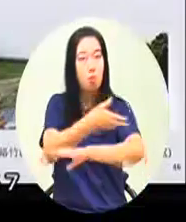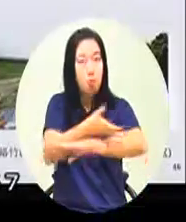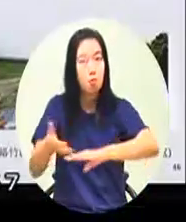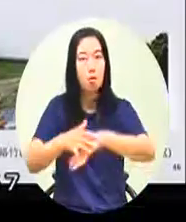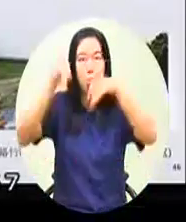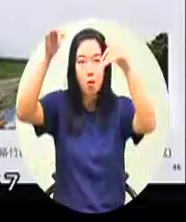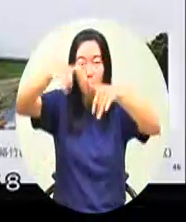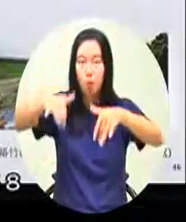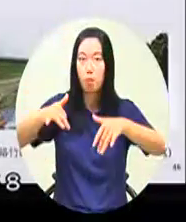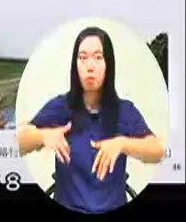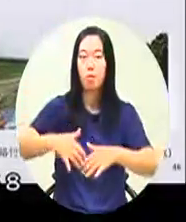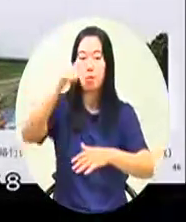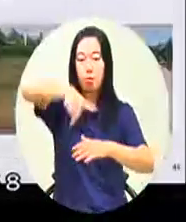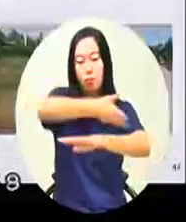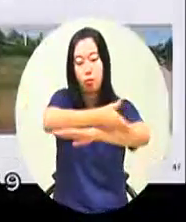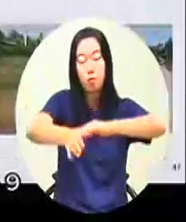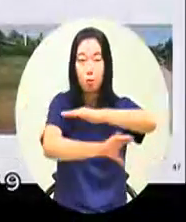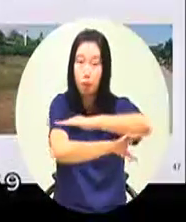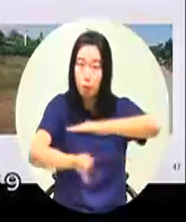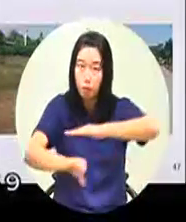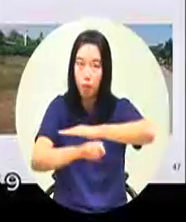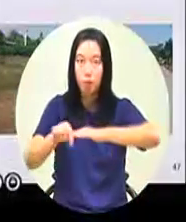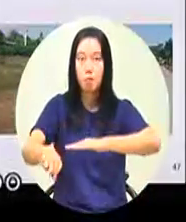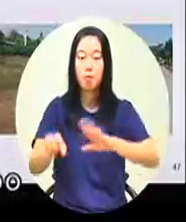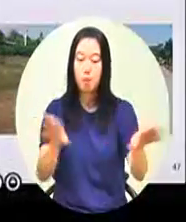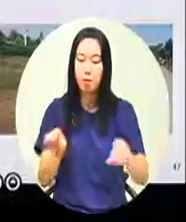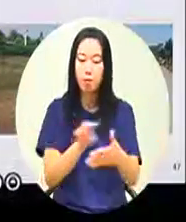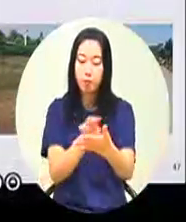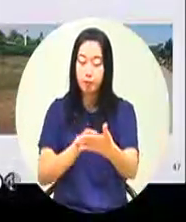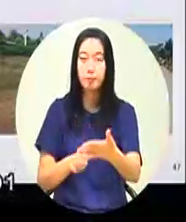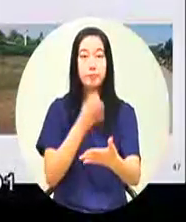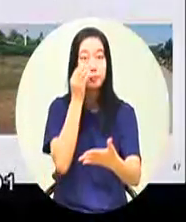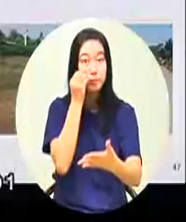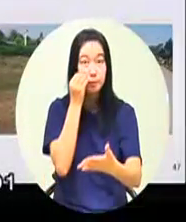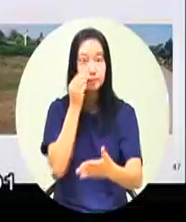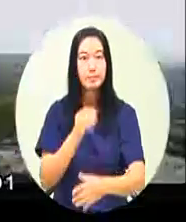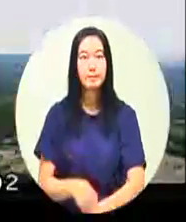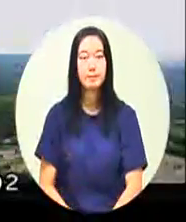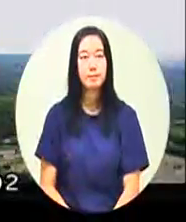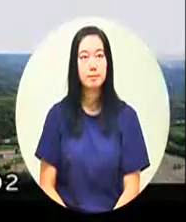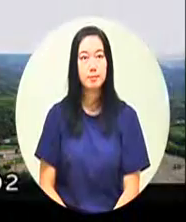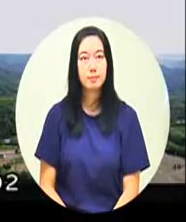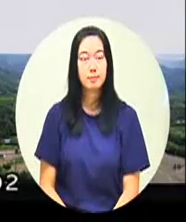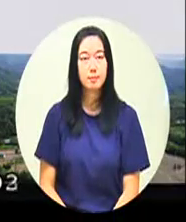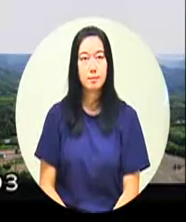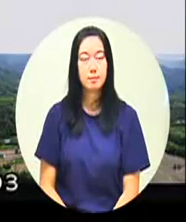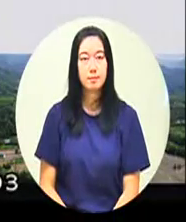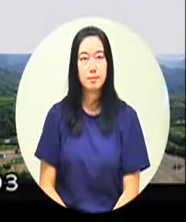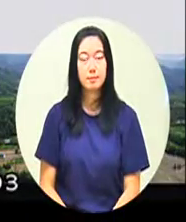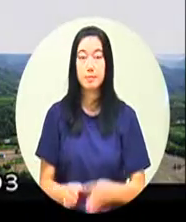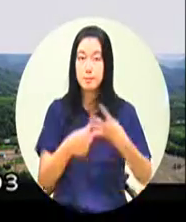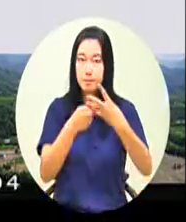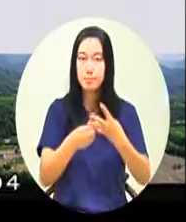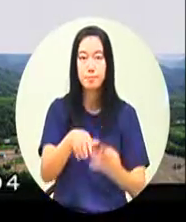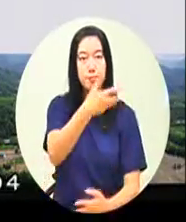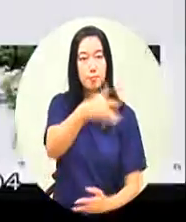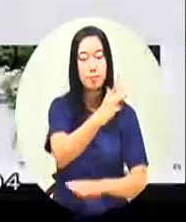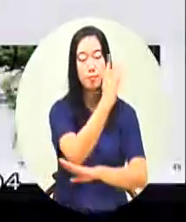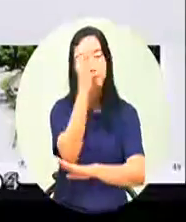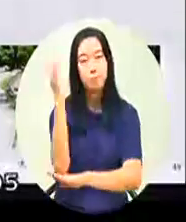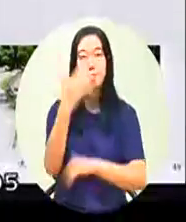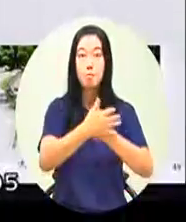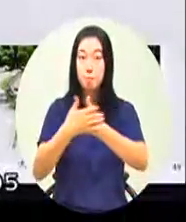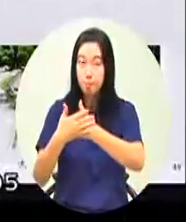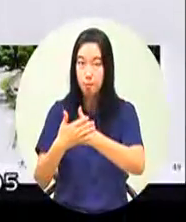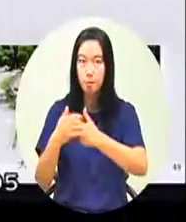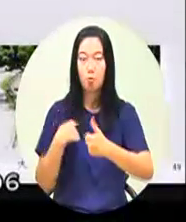下水道清淤的资料，请参阅。这也是清淤的资料，请参阅。那水土保持的部分，我们